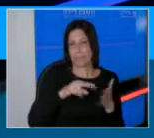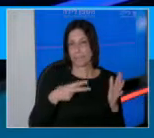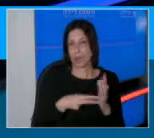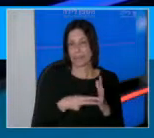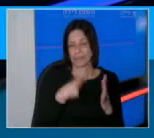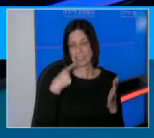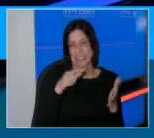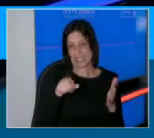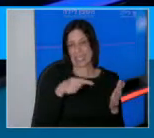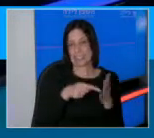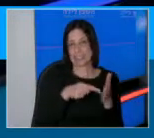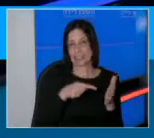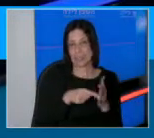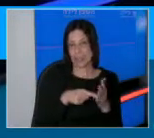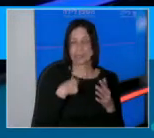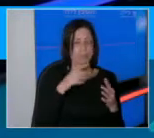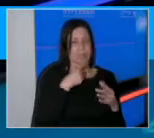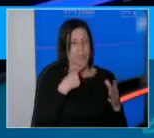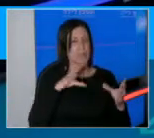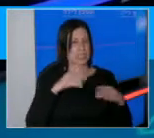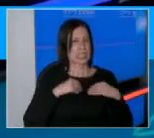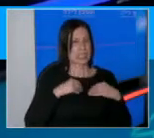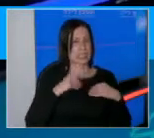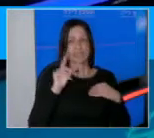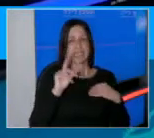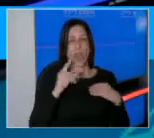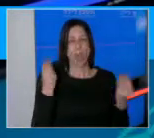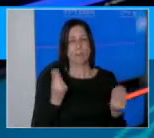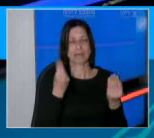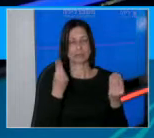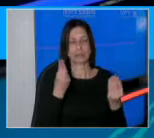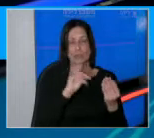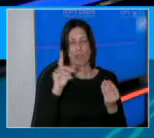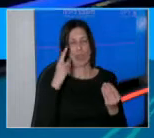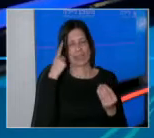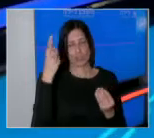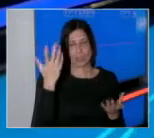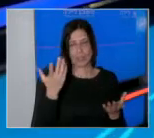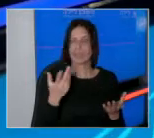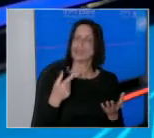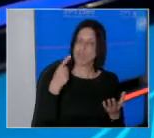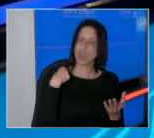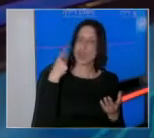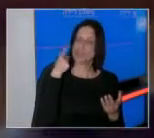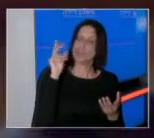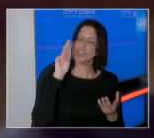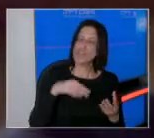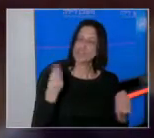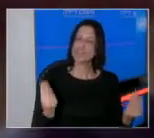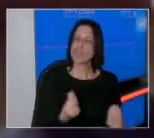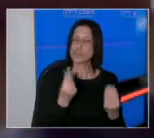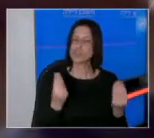הזאת. זה לא תזה, בהחלט לא תזה מופרכת, ואני חושב שיש משהו